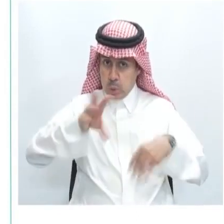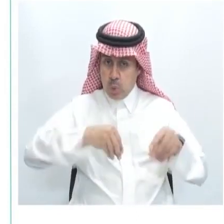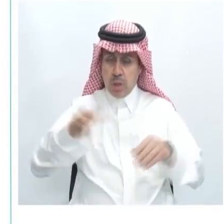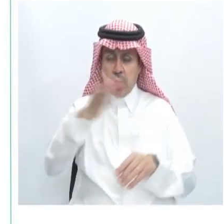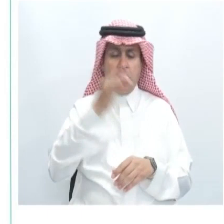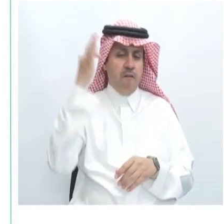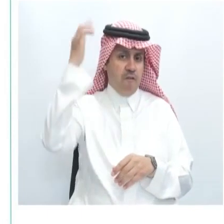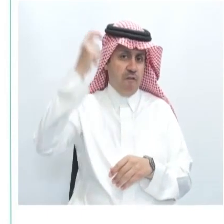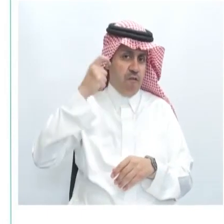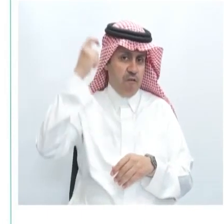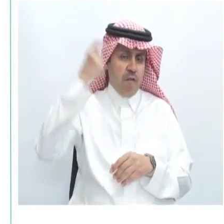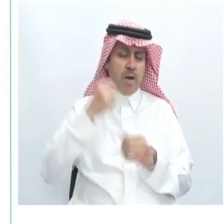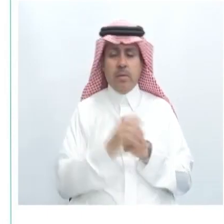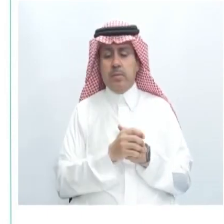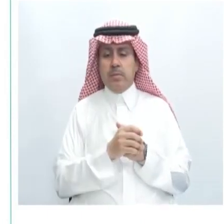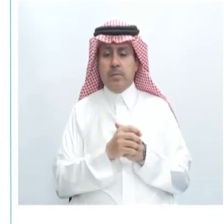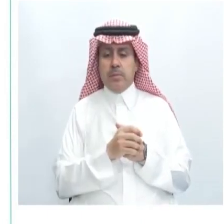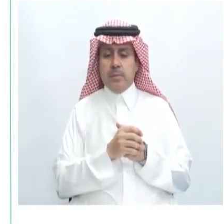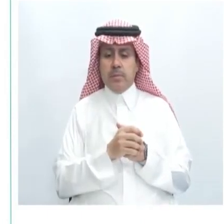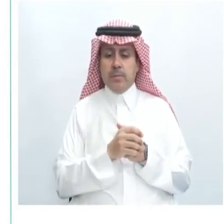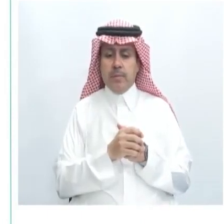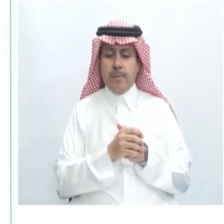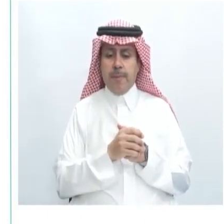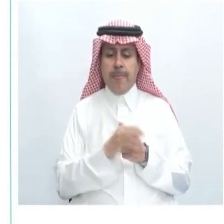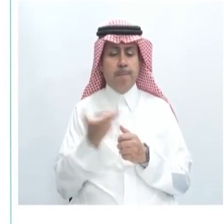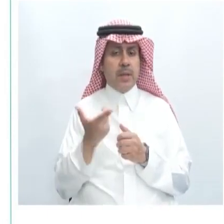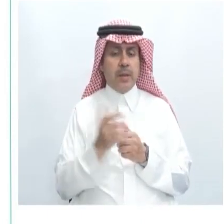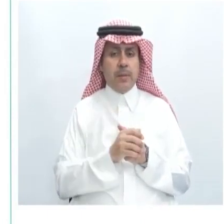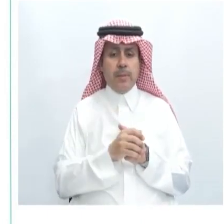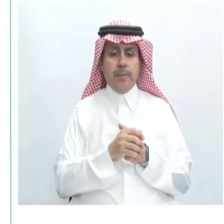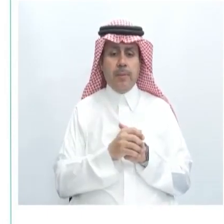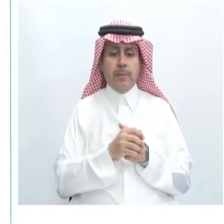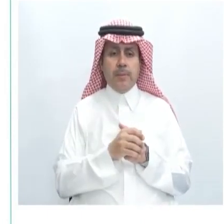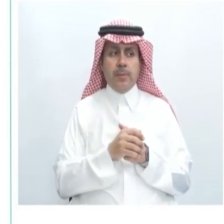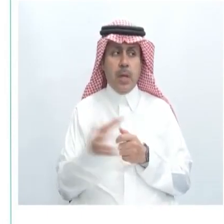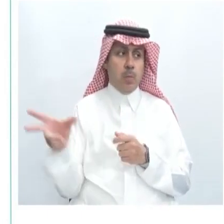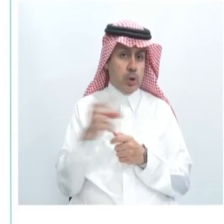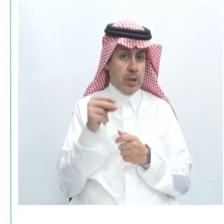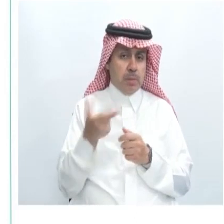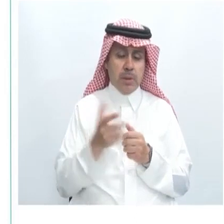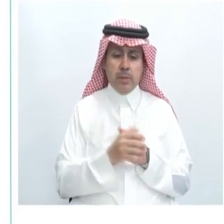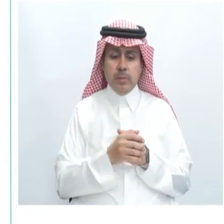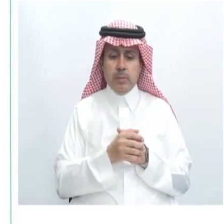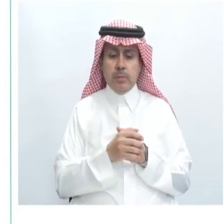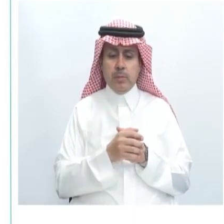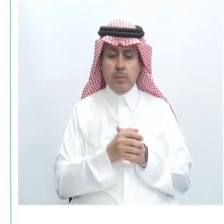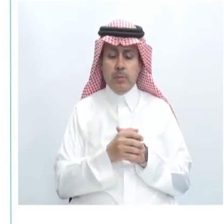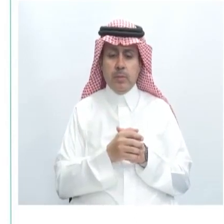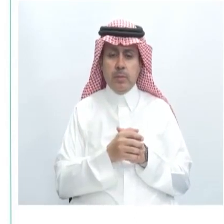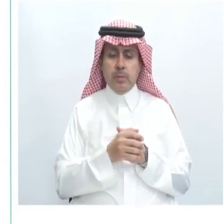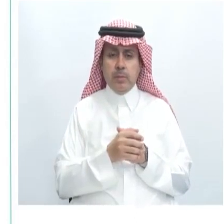او قد يكون تقديم خدمات مجانيه او منتجات حينما يكون مثلا هنالك